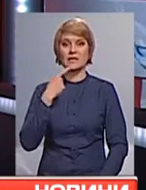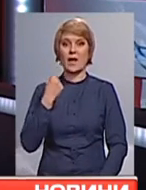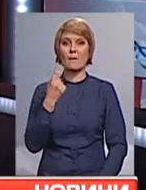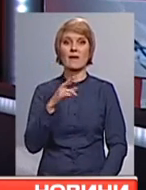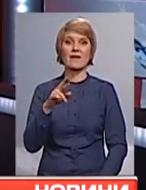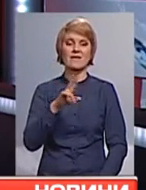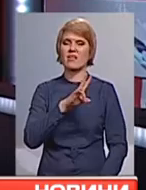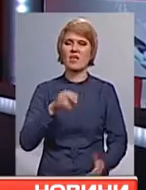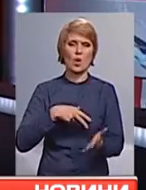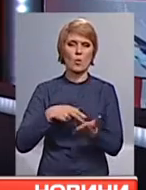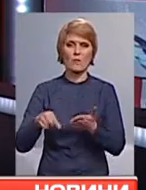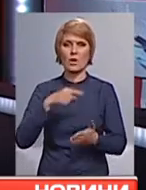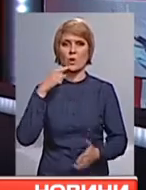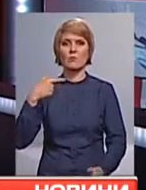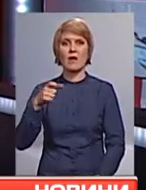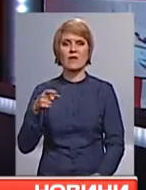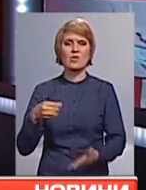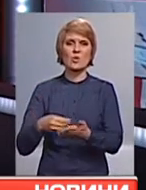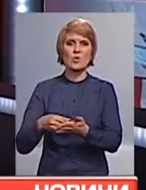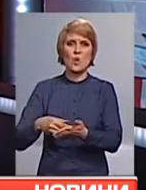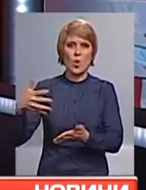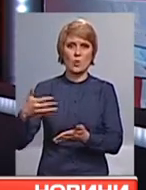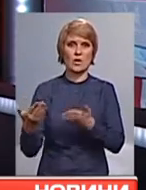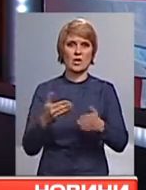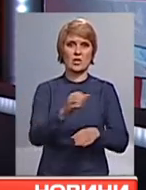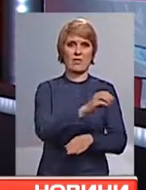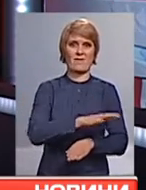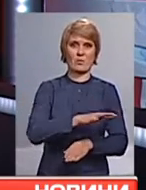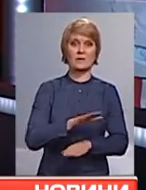квітня не купуватиме російського газу, бо він дорожчий, ніж європейський. Одразу